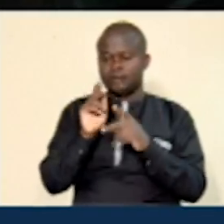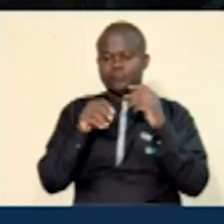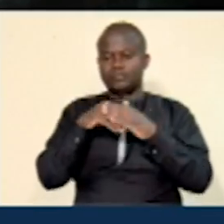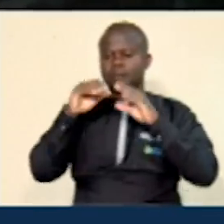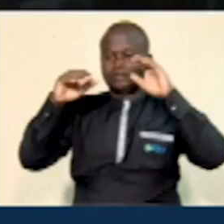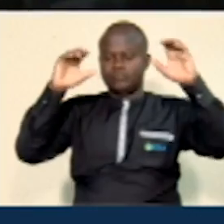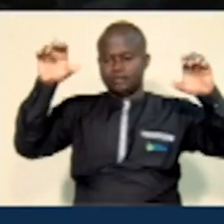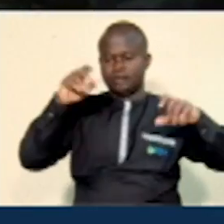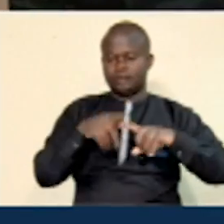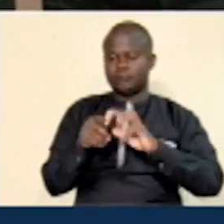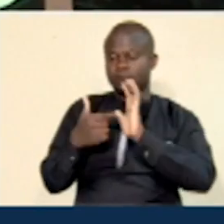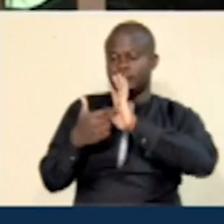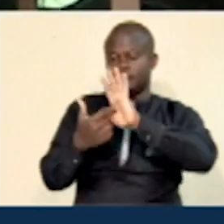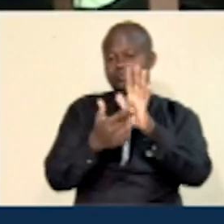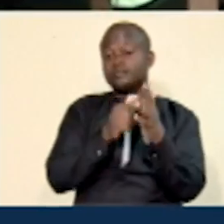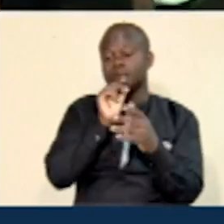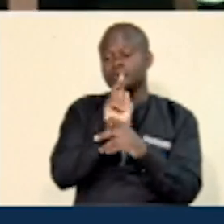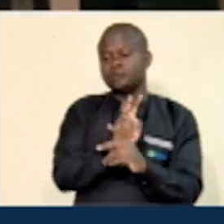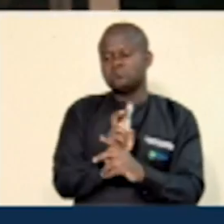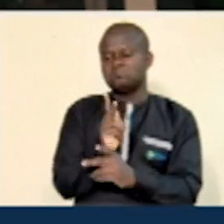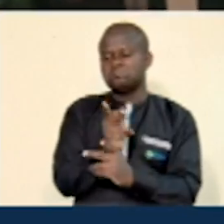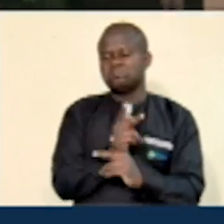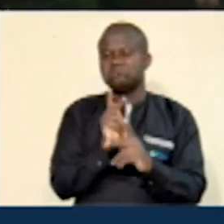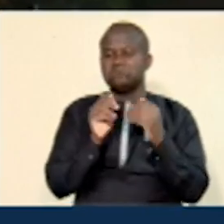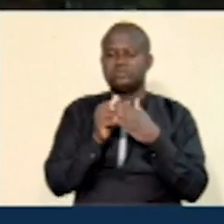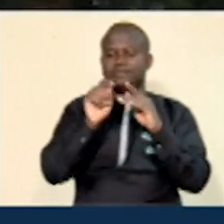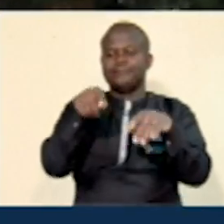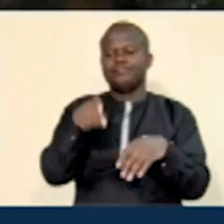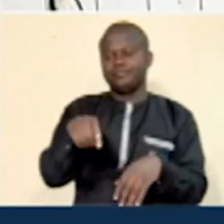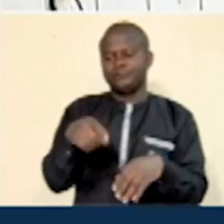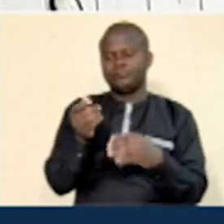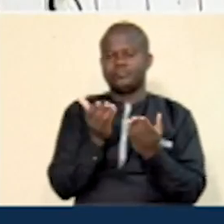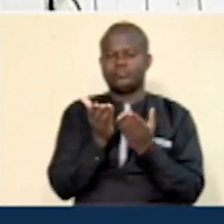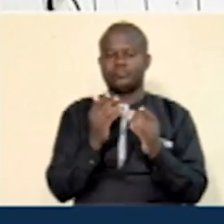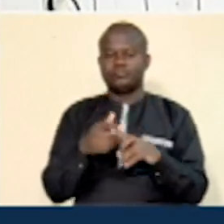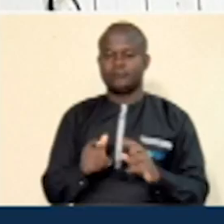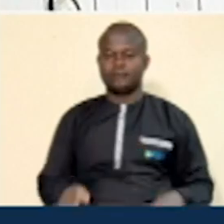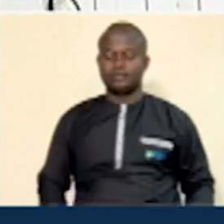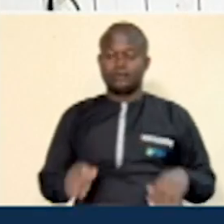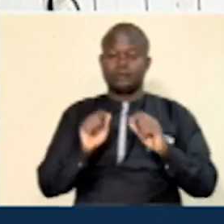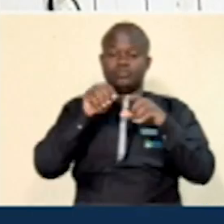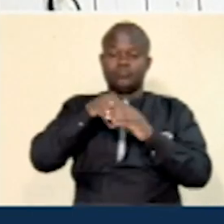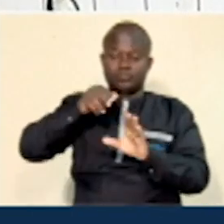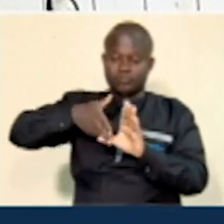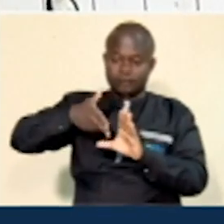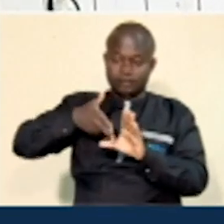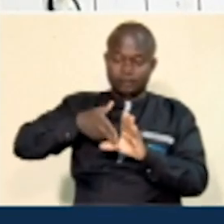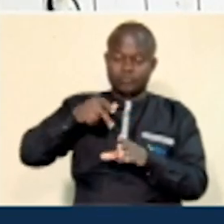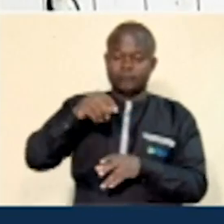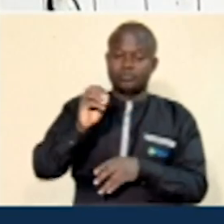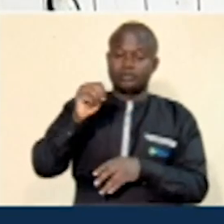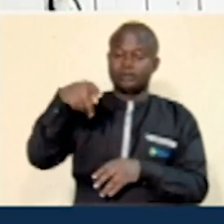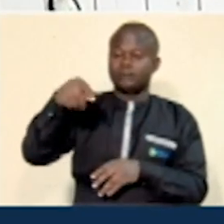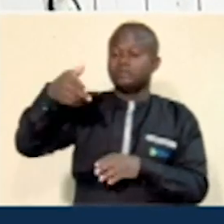zinyuranye z'abikorera hakigaragara uburangane no kutita kuba hakenera serivisi zitandukanye. Ushobora nko kujya kunywa esanse kuri pompe